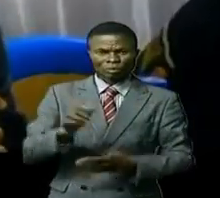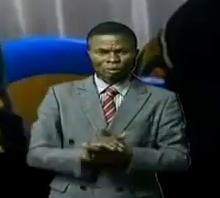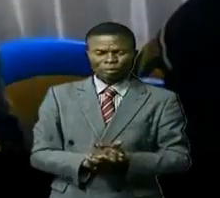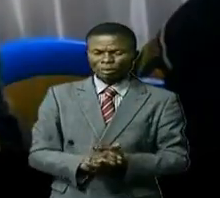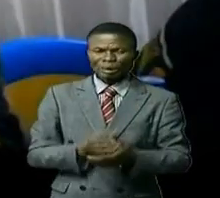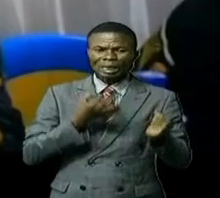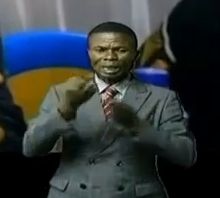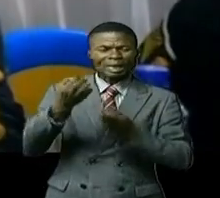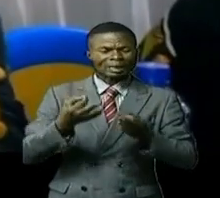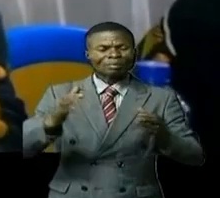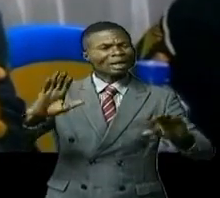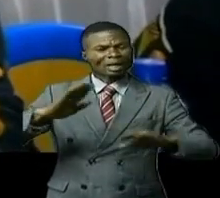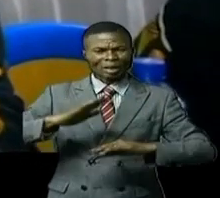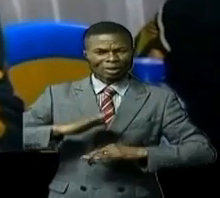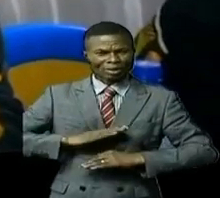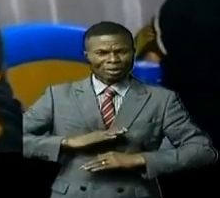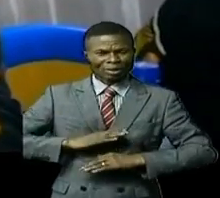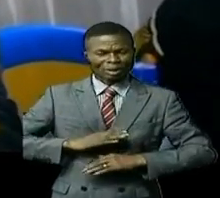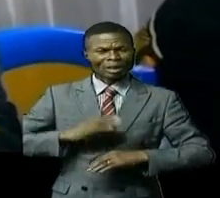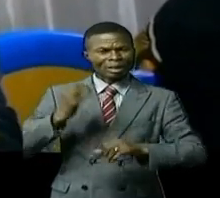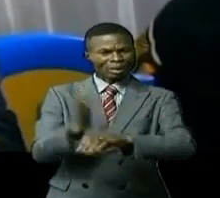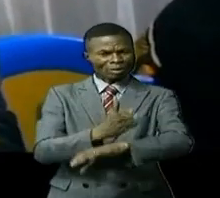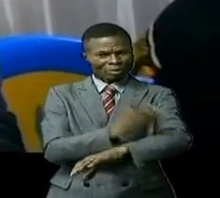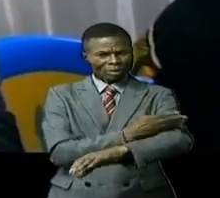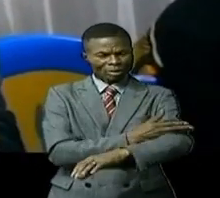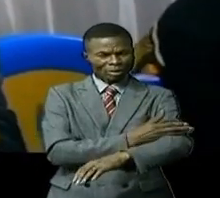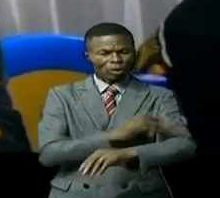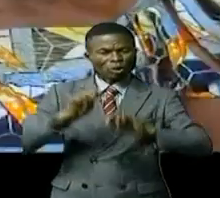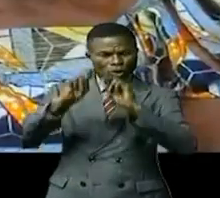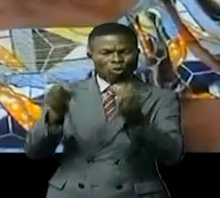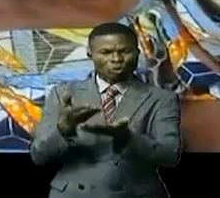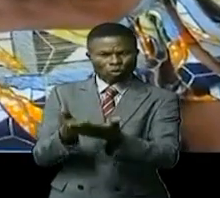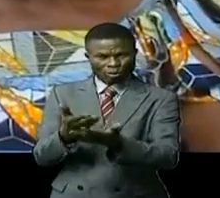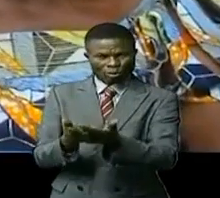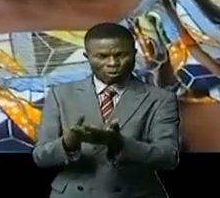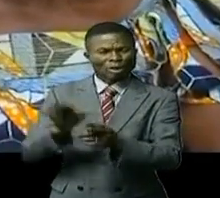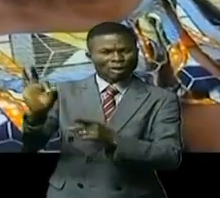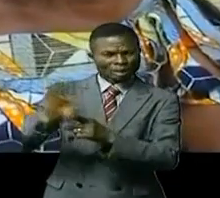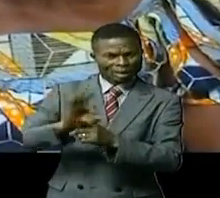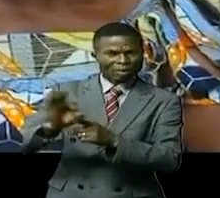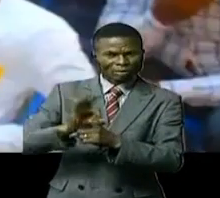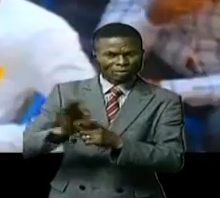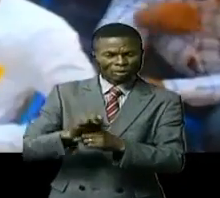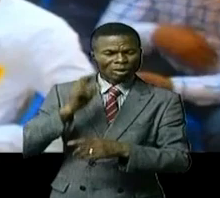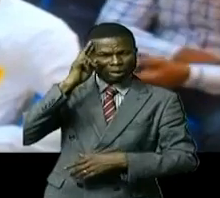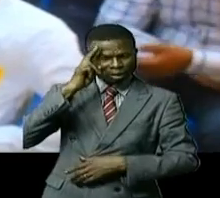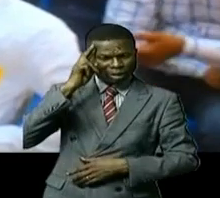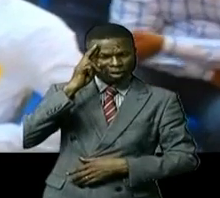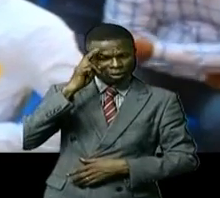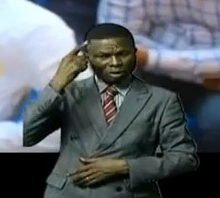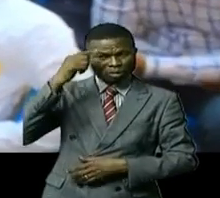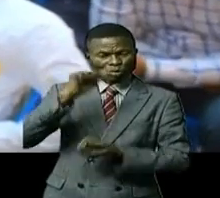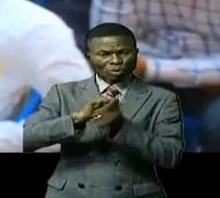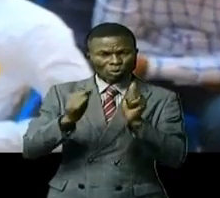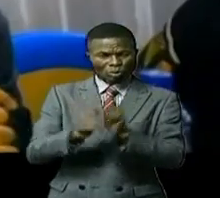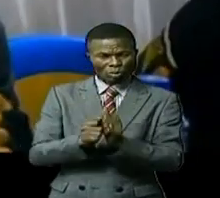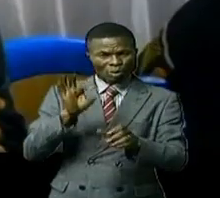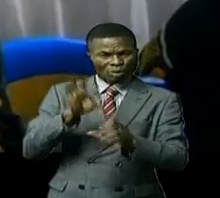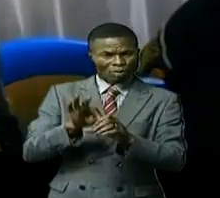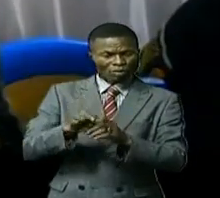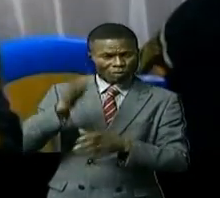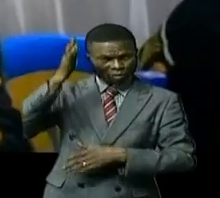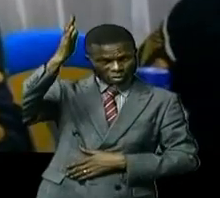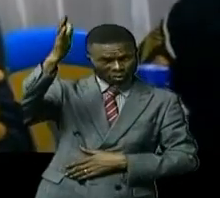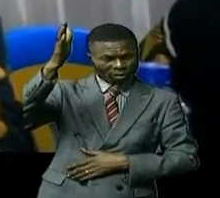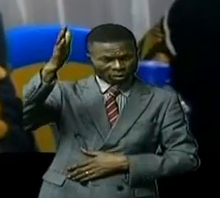sa satisfaction pour le bon déroulement de ses séminaires de formation et les réflexions autour des enjeux politiques de